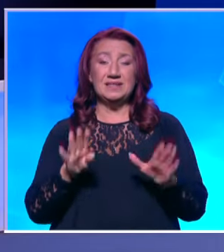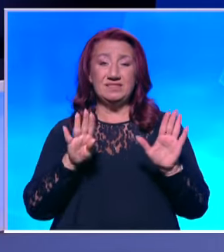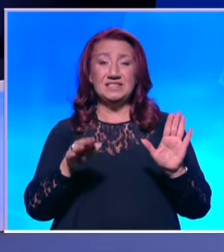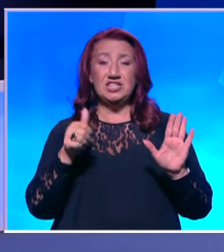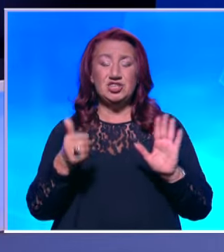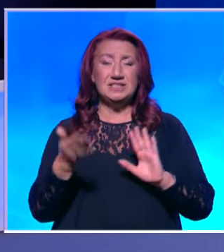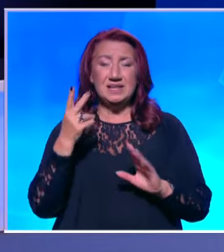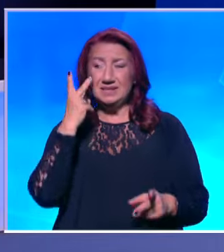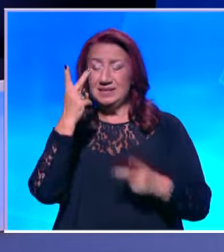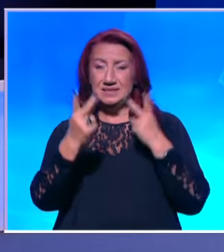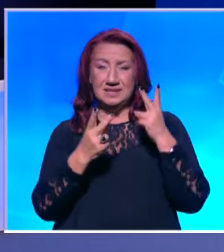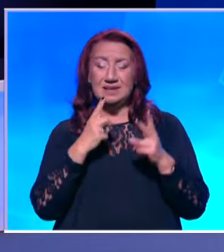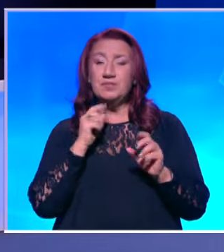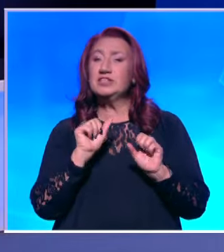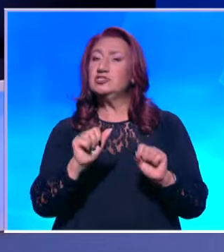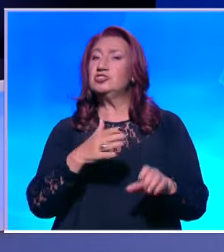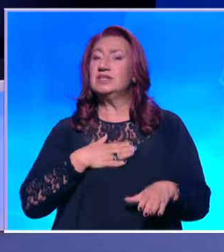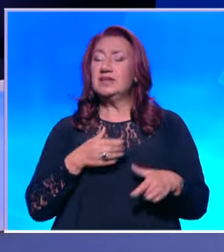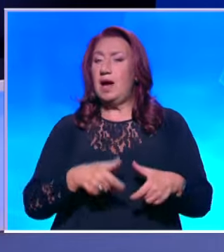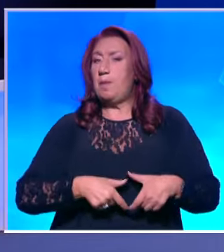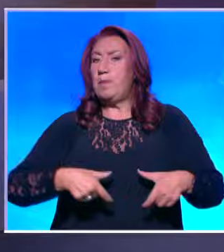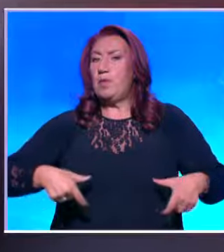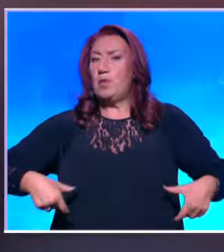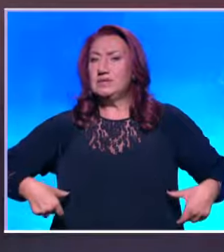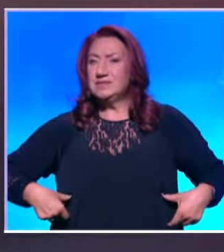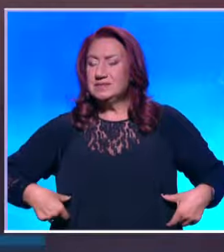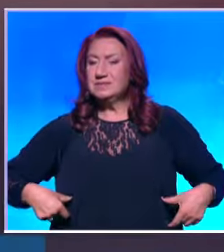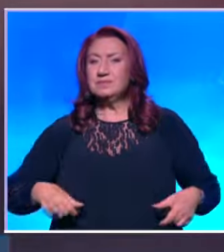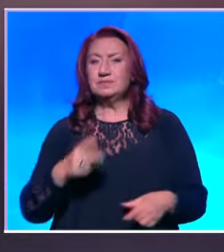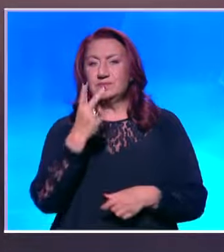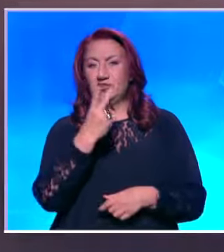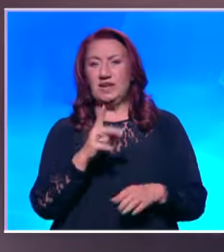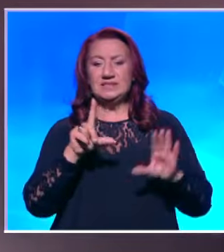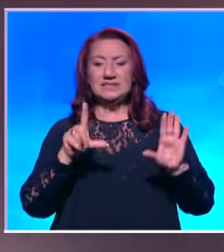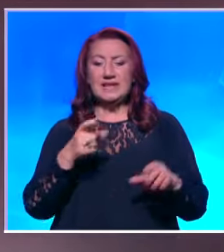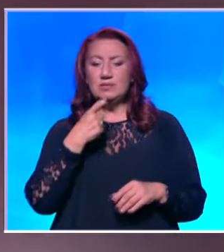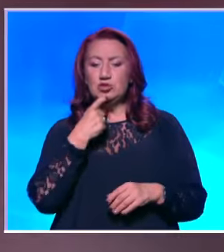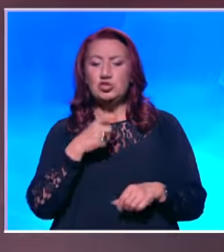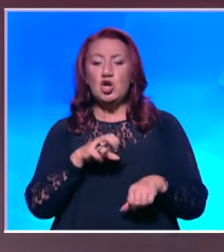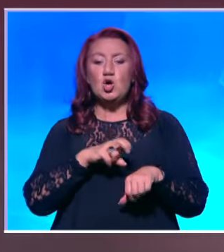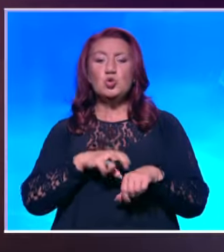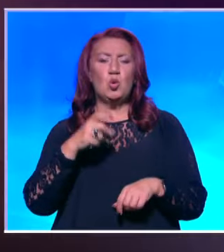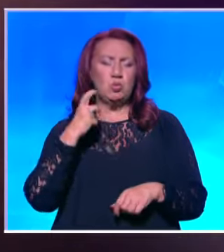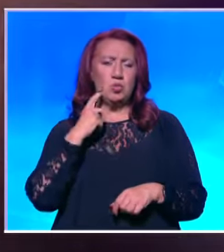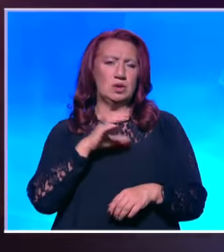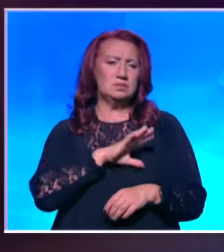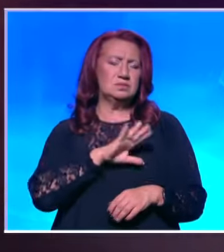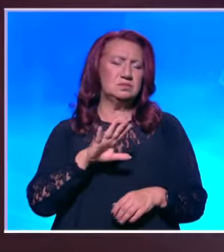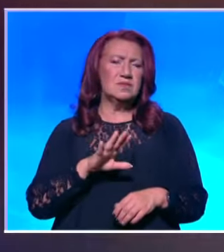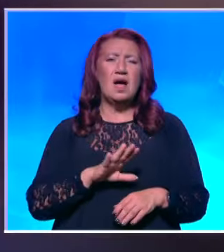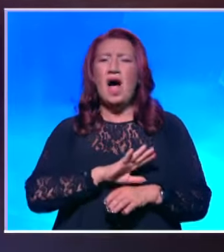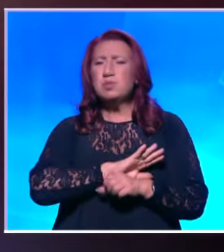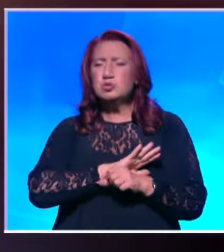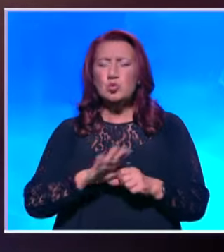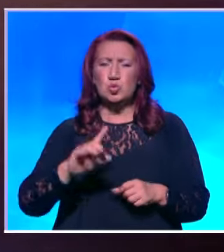пояси си на международната боксова федерация ibf 27-годишният дюбоа сочен като абсолютен аутсайдър в